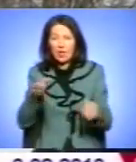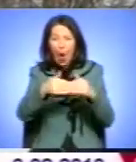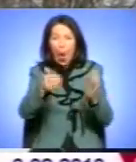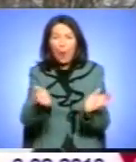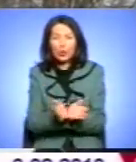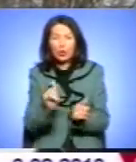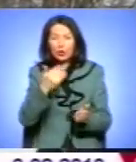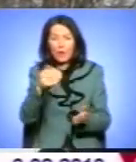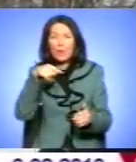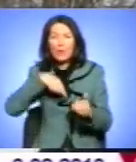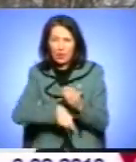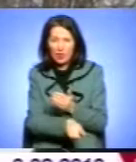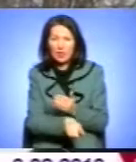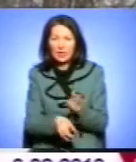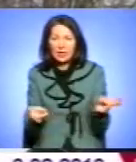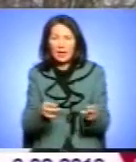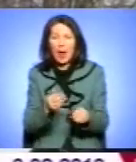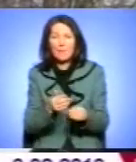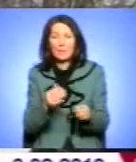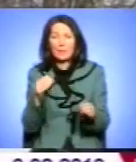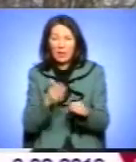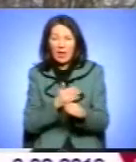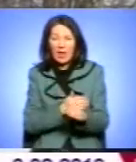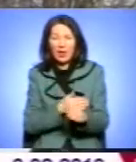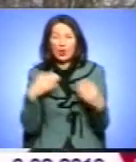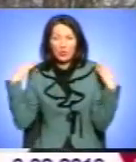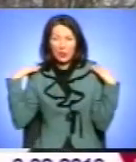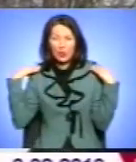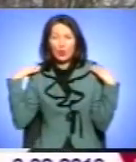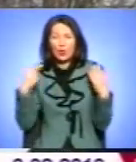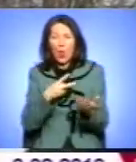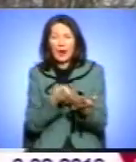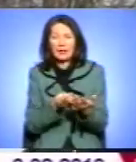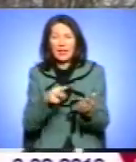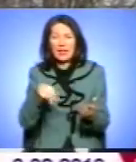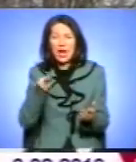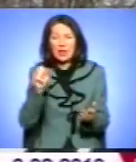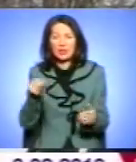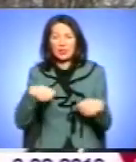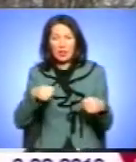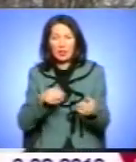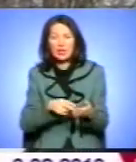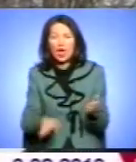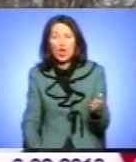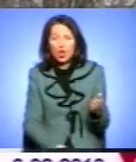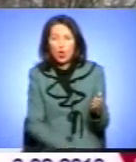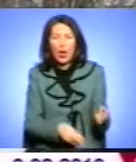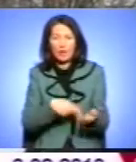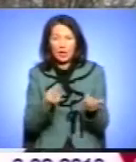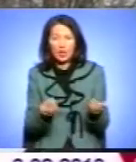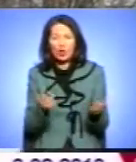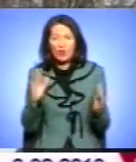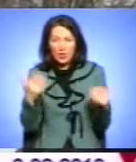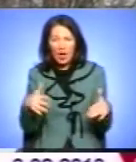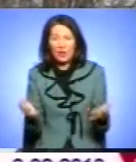провалилися, треба тихенько спиною насуватися в тому напрямку на лід, де ви провалилися, і намагатися витащити ноги. Якщо вже вдалося руками там